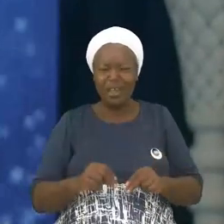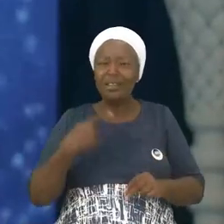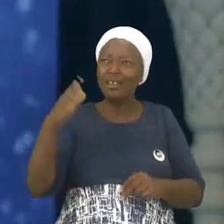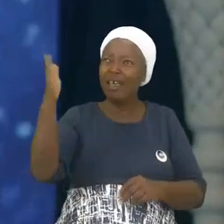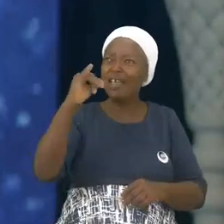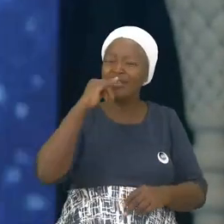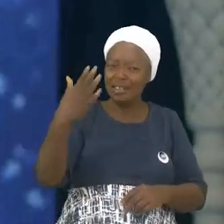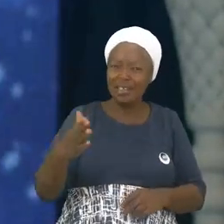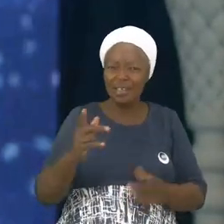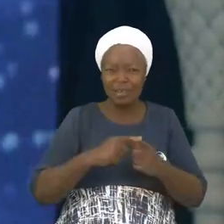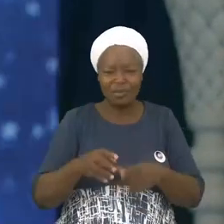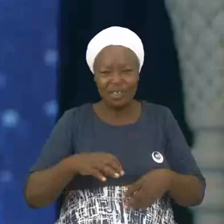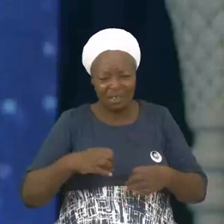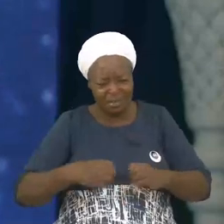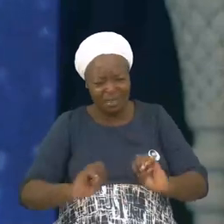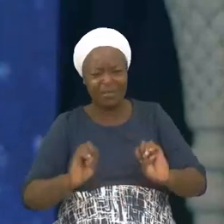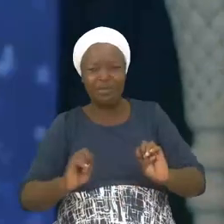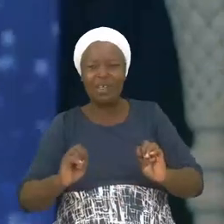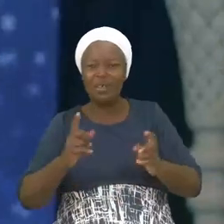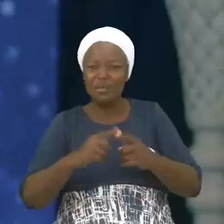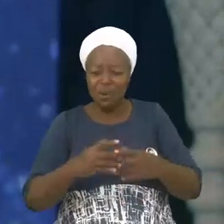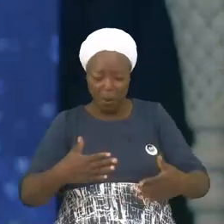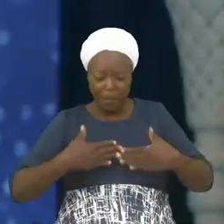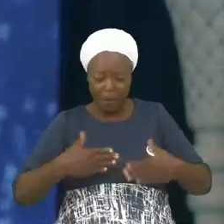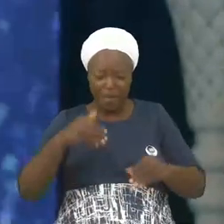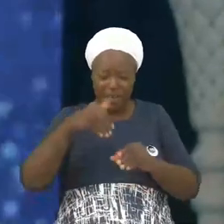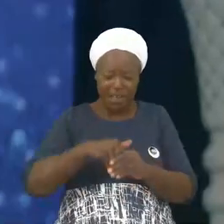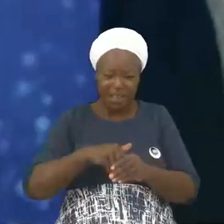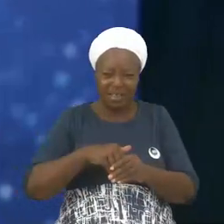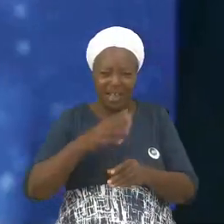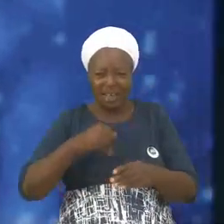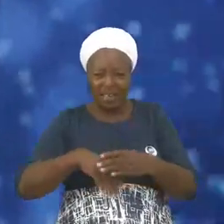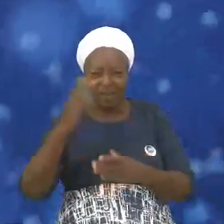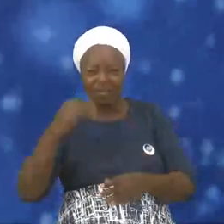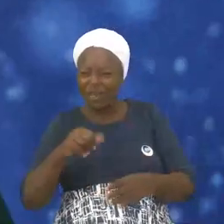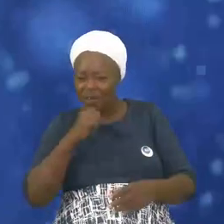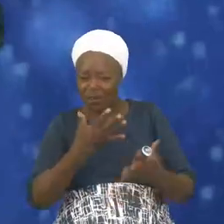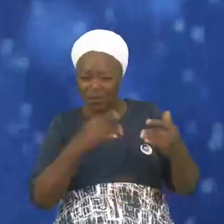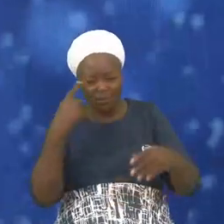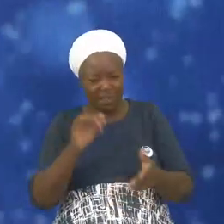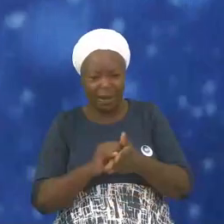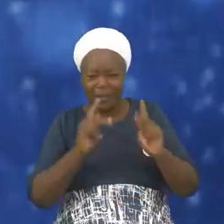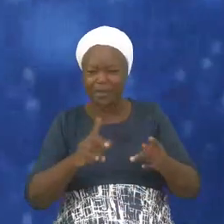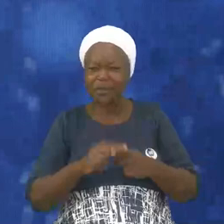L'air est disponible. Et nous faisons l'effort. Nous inspirons, nous respirons.